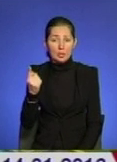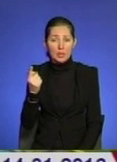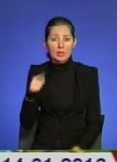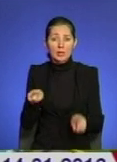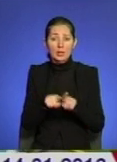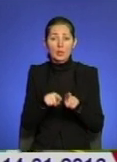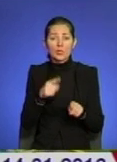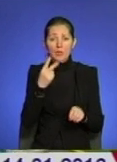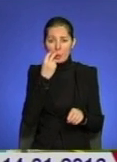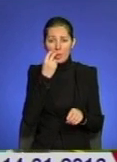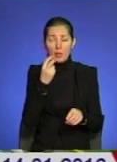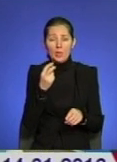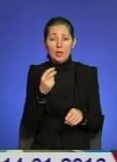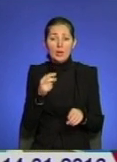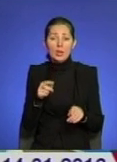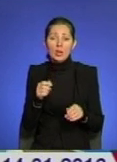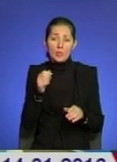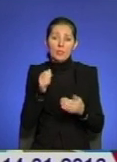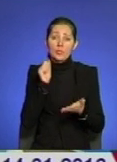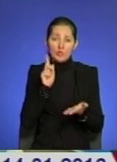таки, підтверджені лабораторно, це